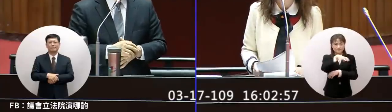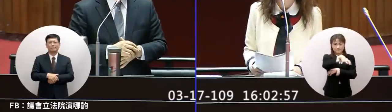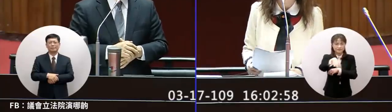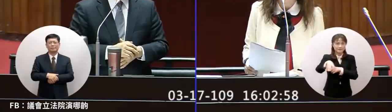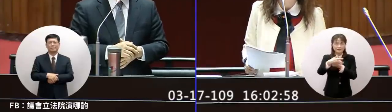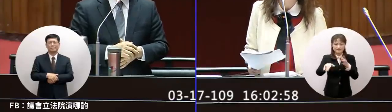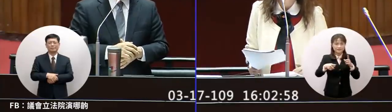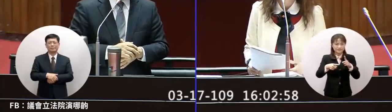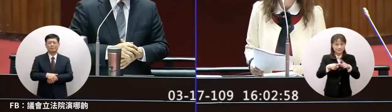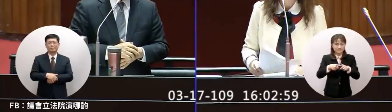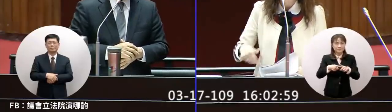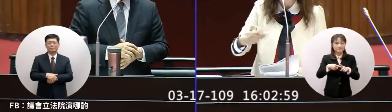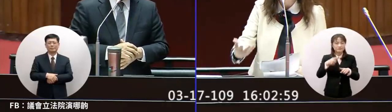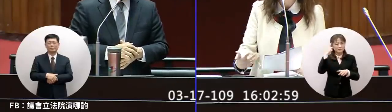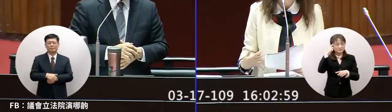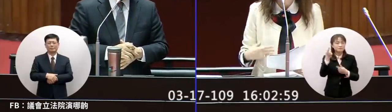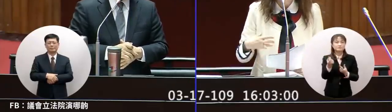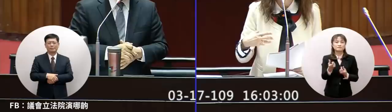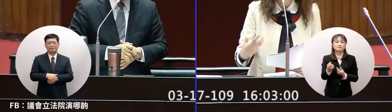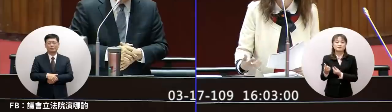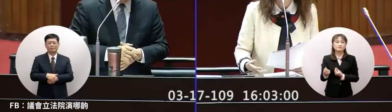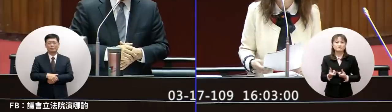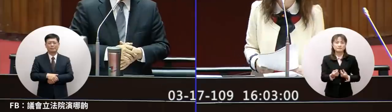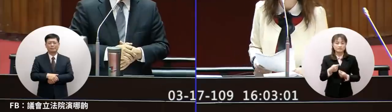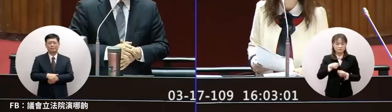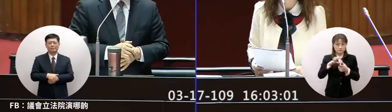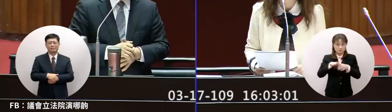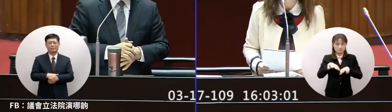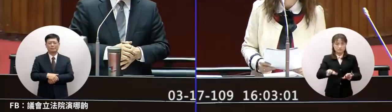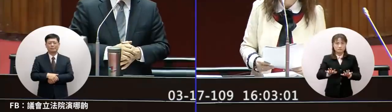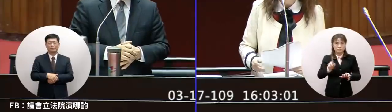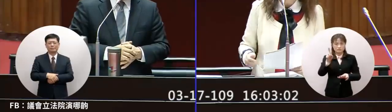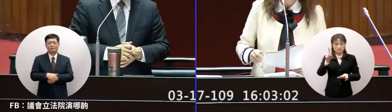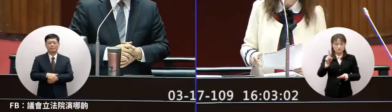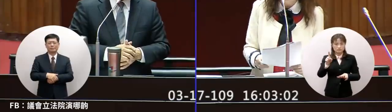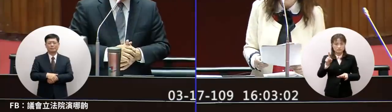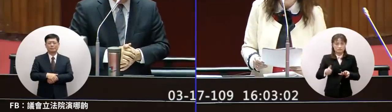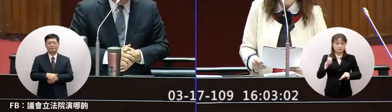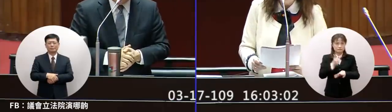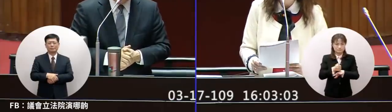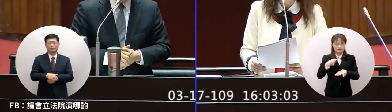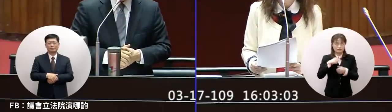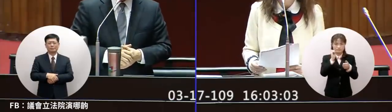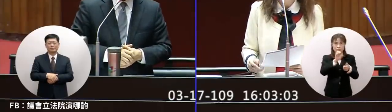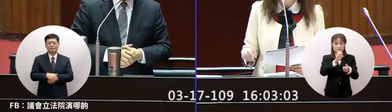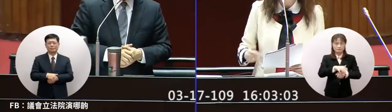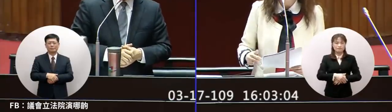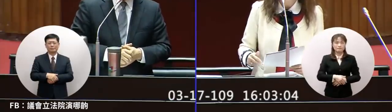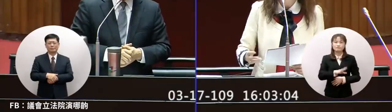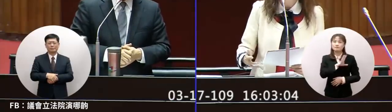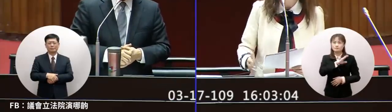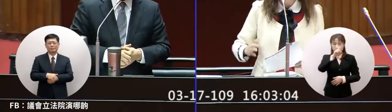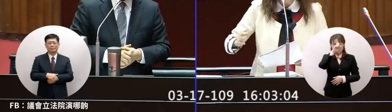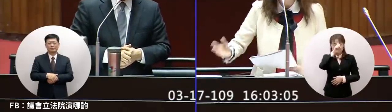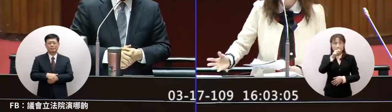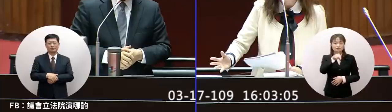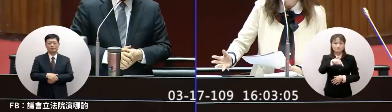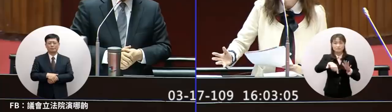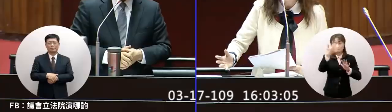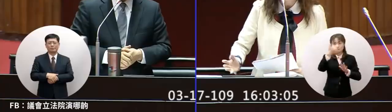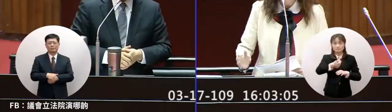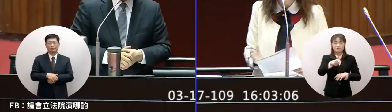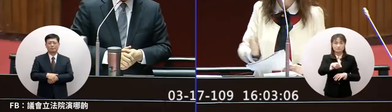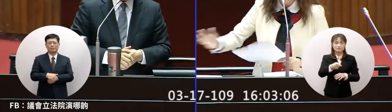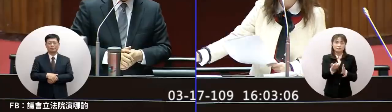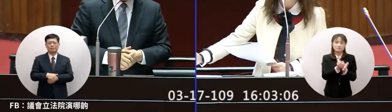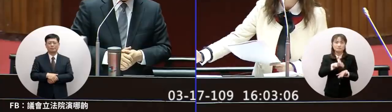人的心声啦吼。啊，当然说我今仔日诶透过这个时间，甲一定做这个欢迎吼。啊，当然我嘛唔盲讲一点，当然你